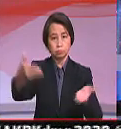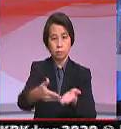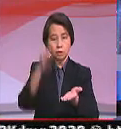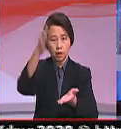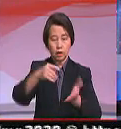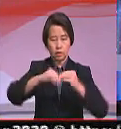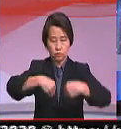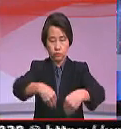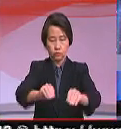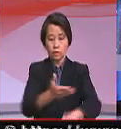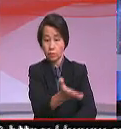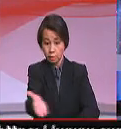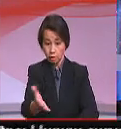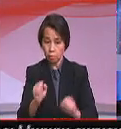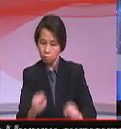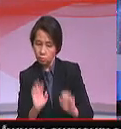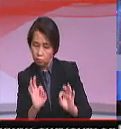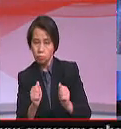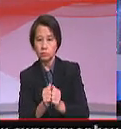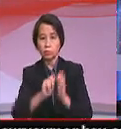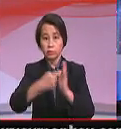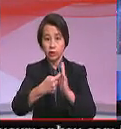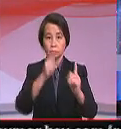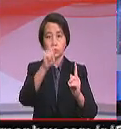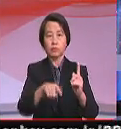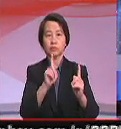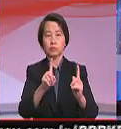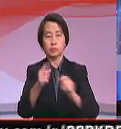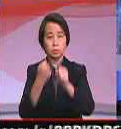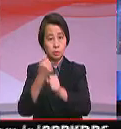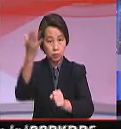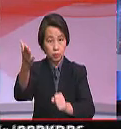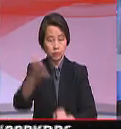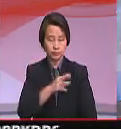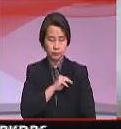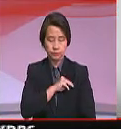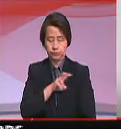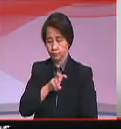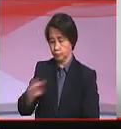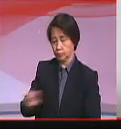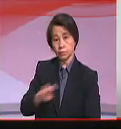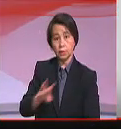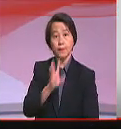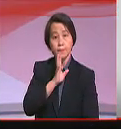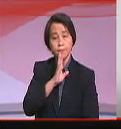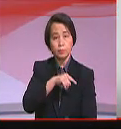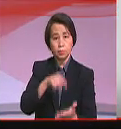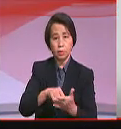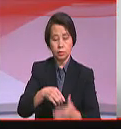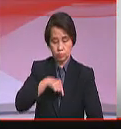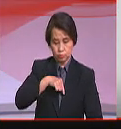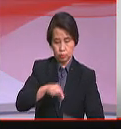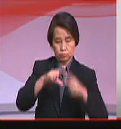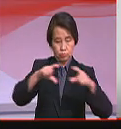mula dijual kepada mereka yang layak 1 Januari depan jelas menteri pengangkutan Datuk Seri Dr wikaong Ia merupakan pas